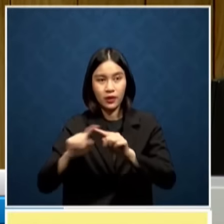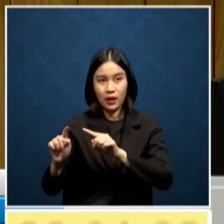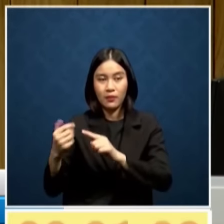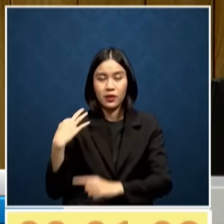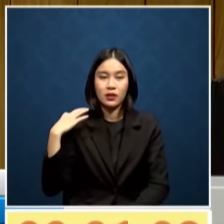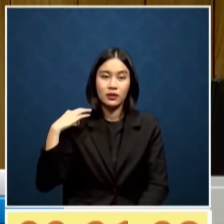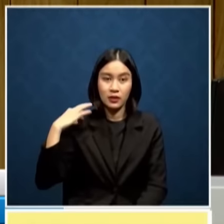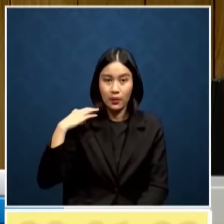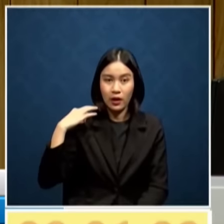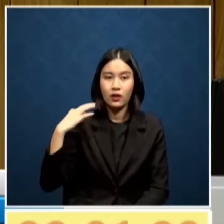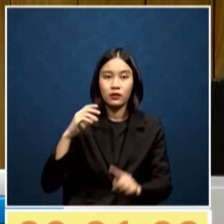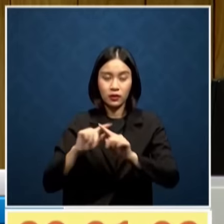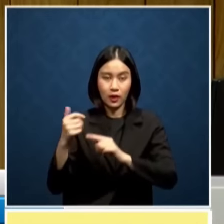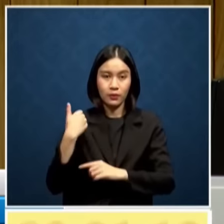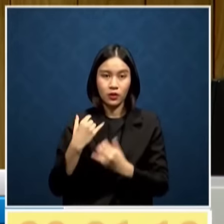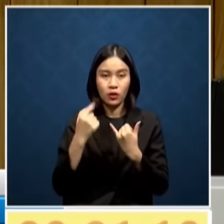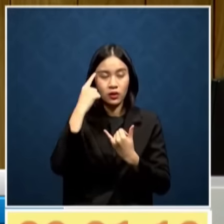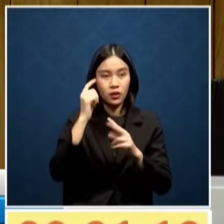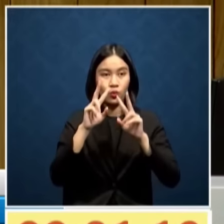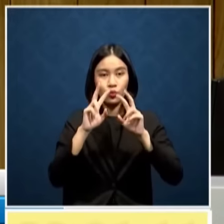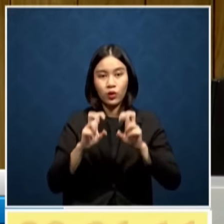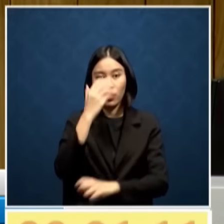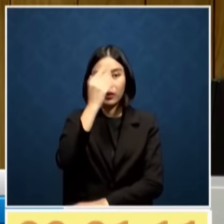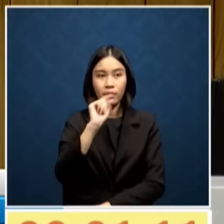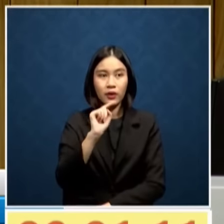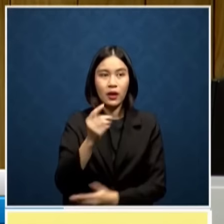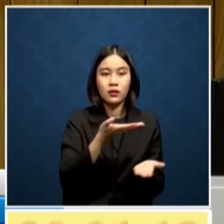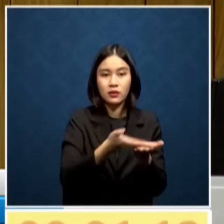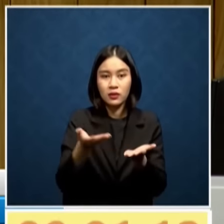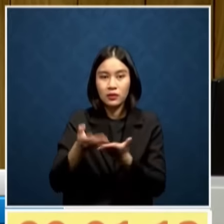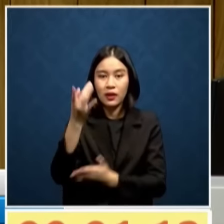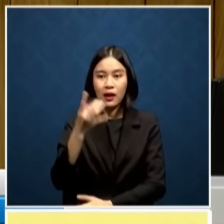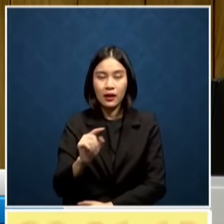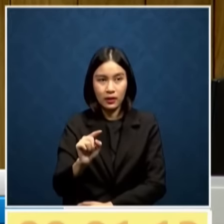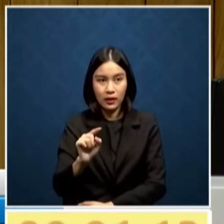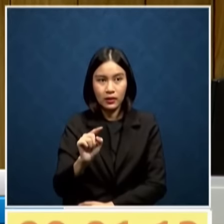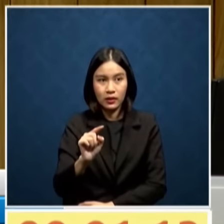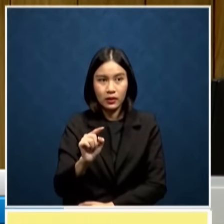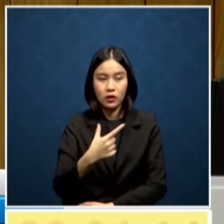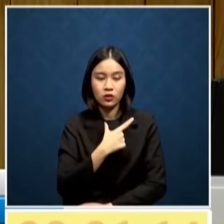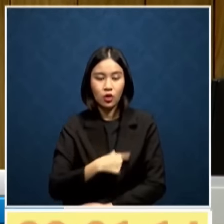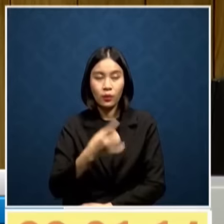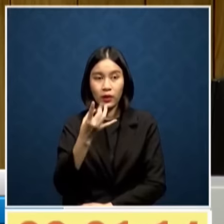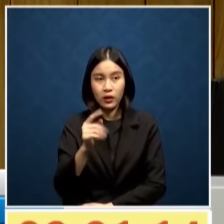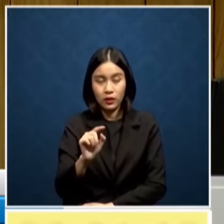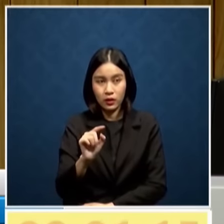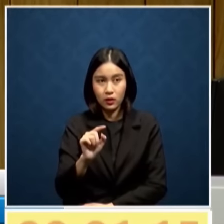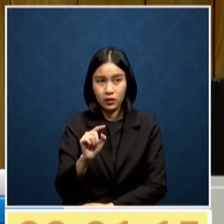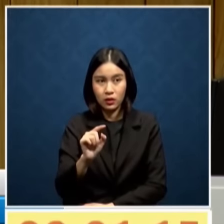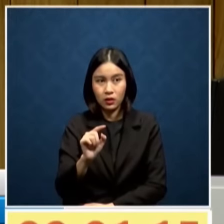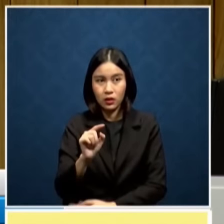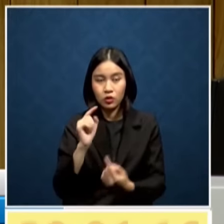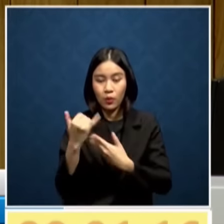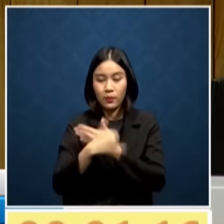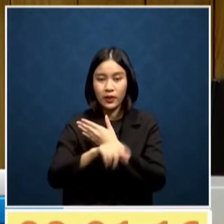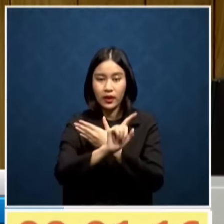เสื้อผ้ามีอะไรเต็มไปหมดตอนนี้เรากำลังวิเคราะห์อยู่ว่าที่เขาซื้อเนี่ยซื้ออะไรที่เขาชอบแล้วจากมณฑ